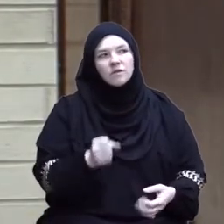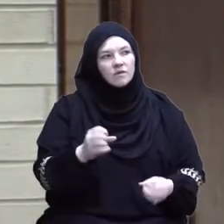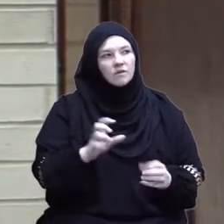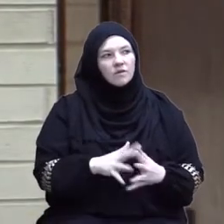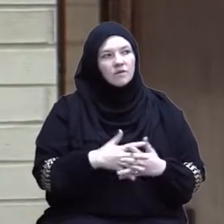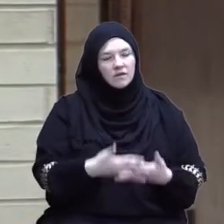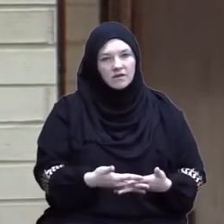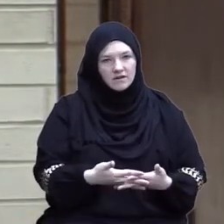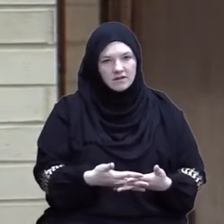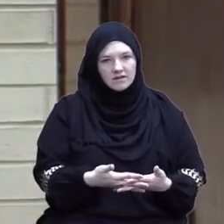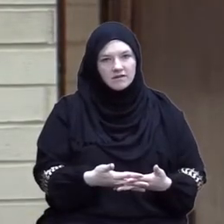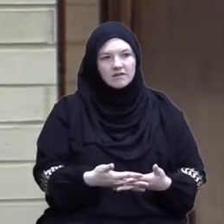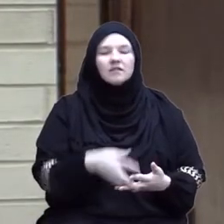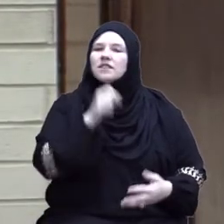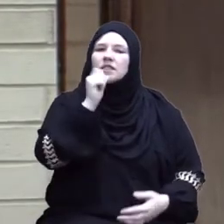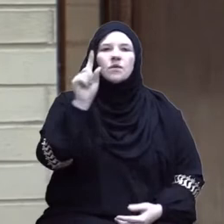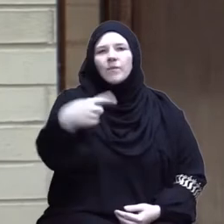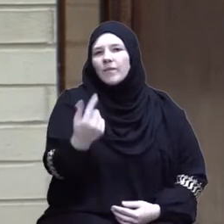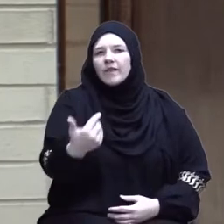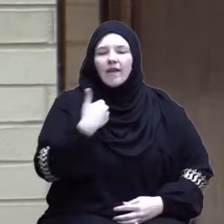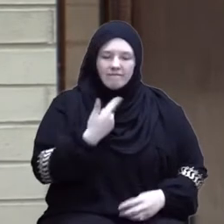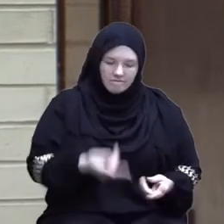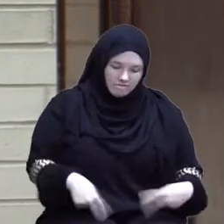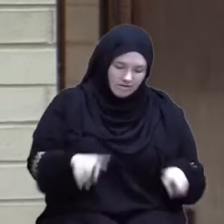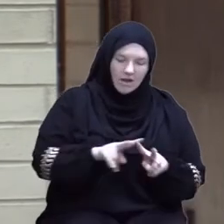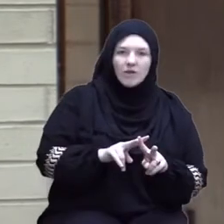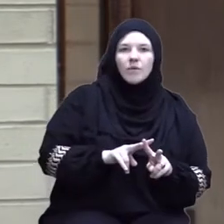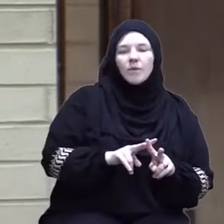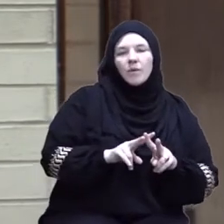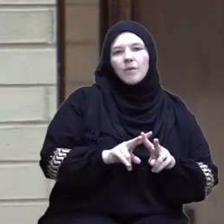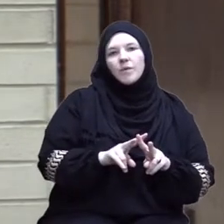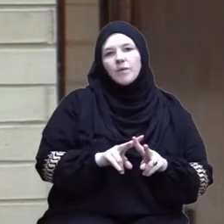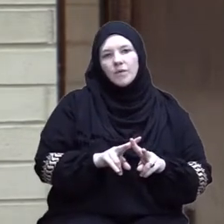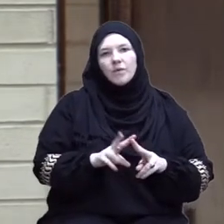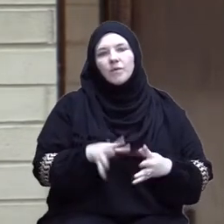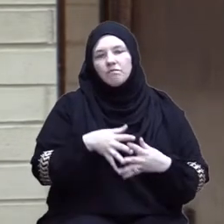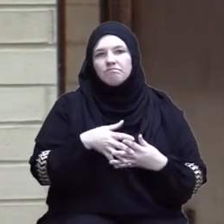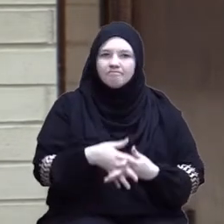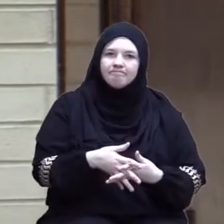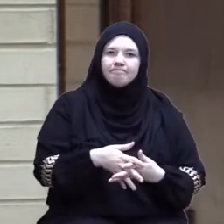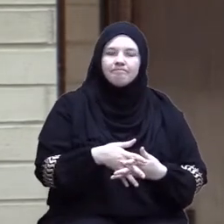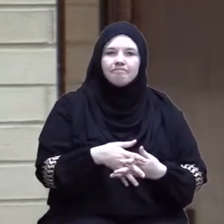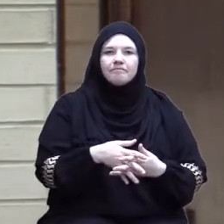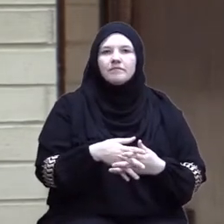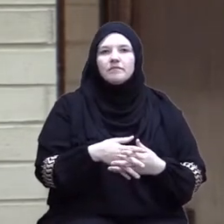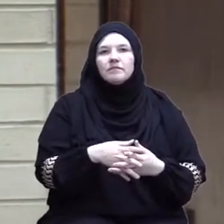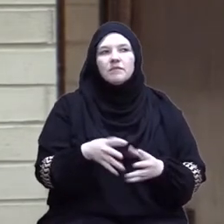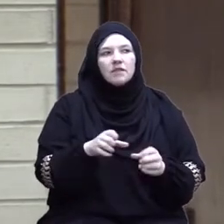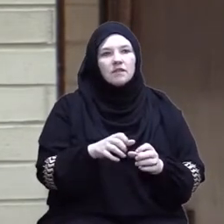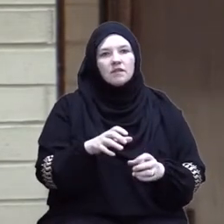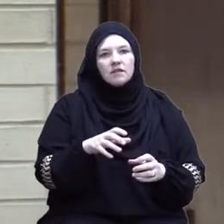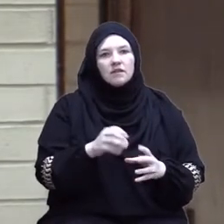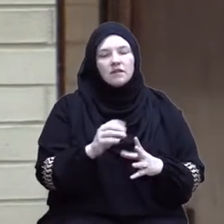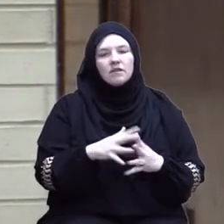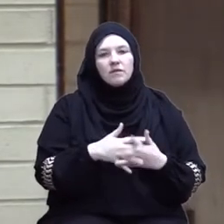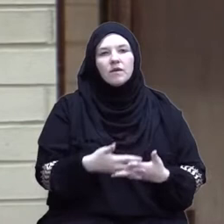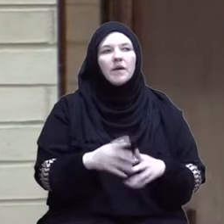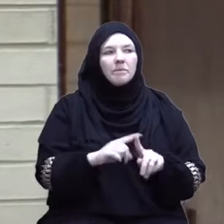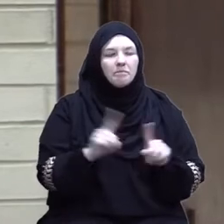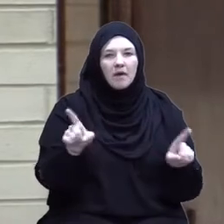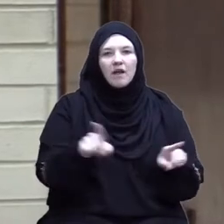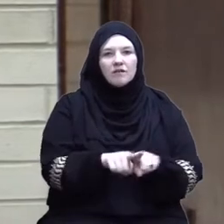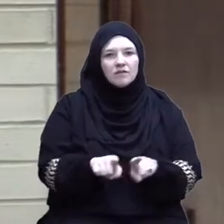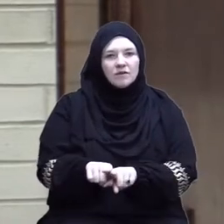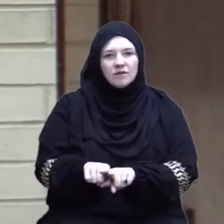Quran doesn't only have a value that is intrinsic in it, قِيمَة فِي ذَاتُ, but it